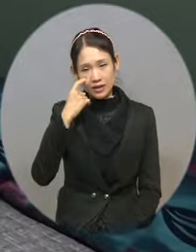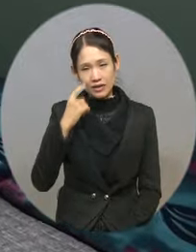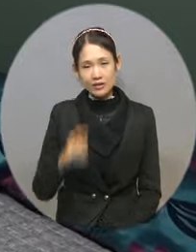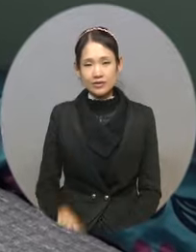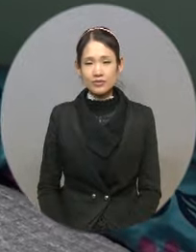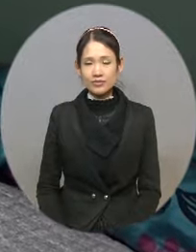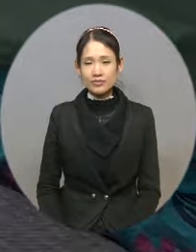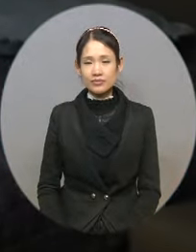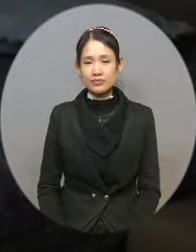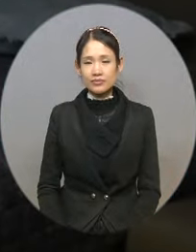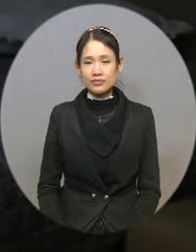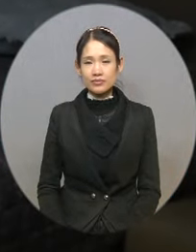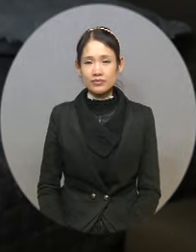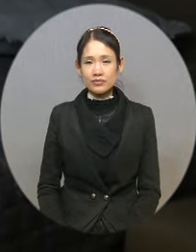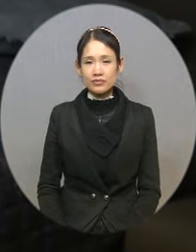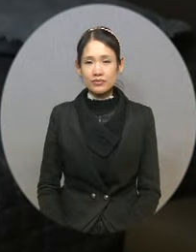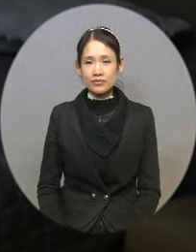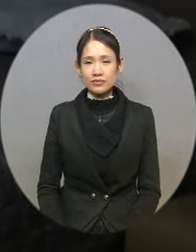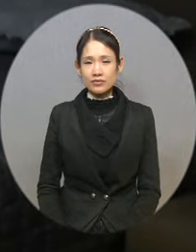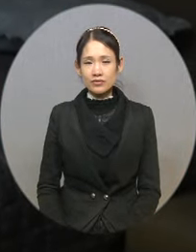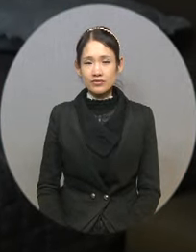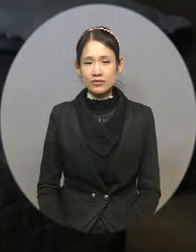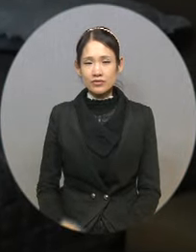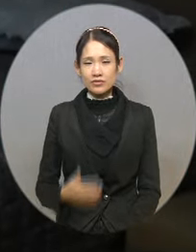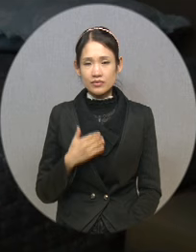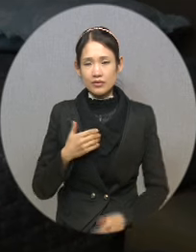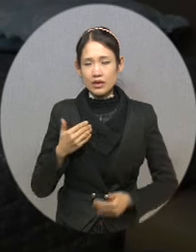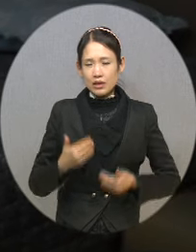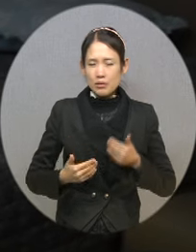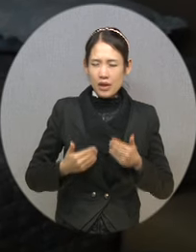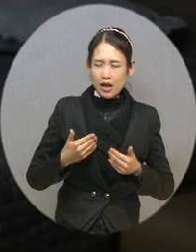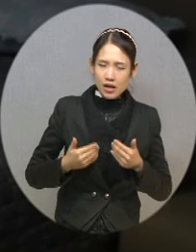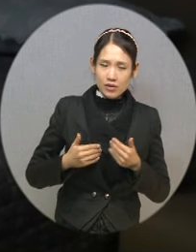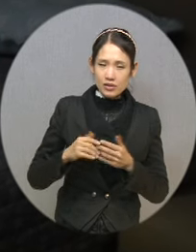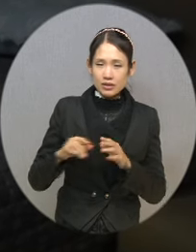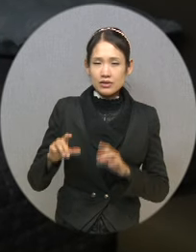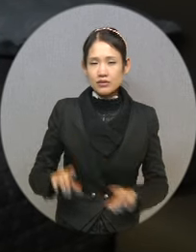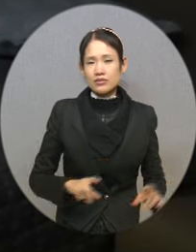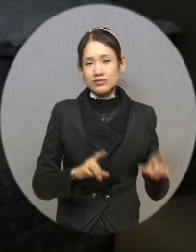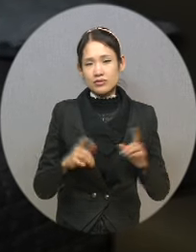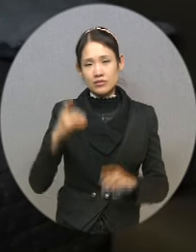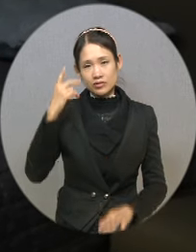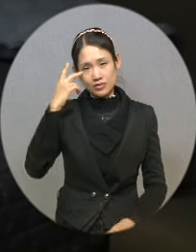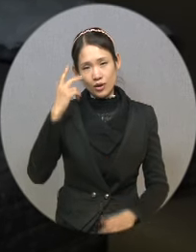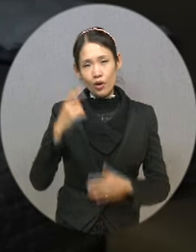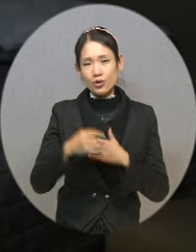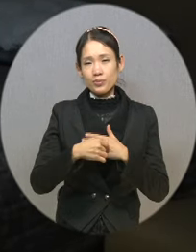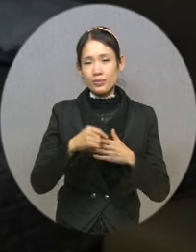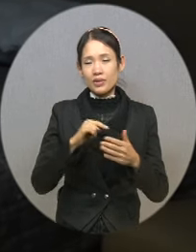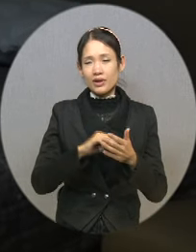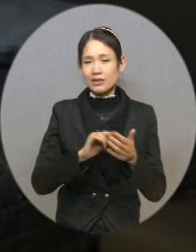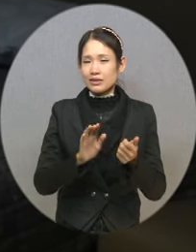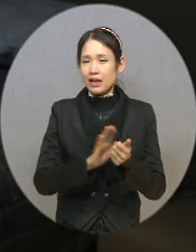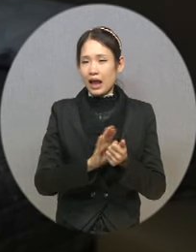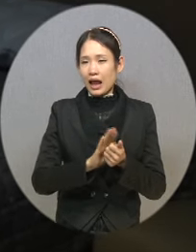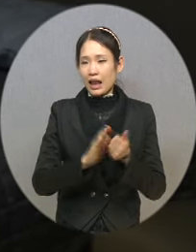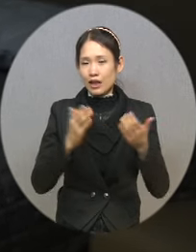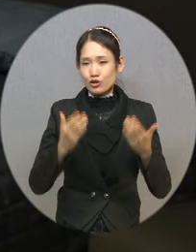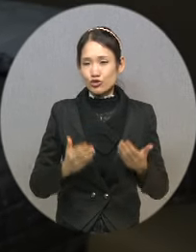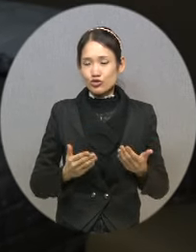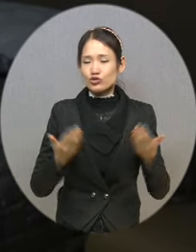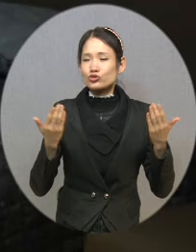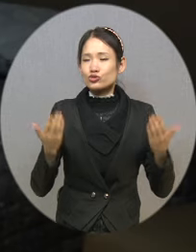갖도록 하겠습니다. 또 제 어떤 바쁜 일상의 정신과 마음을 달래는 그런 저의